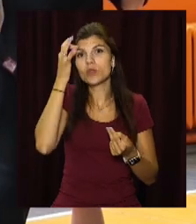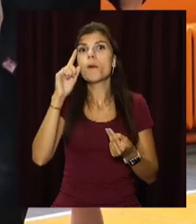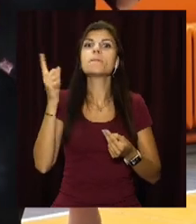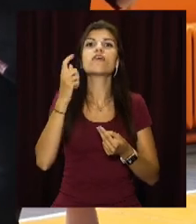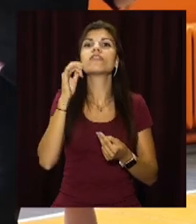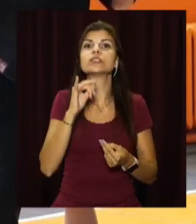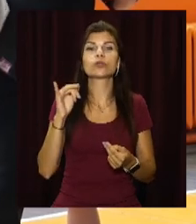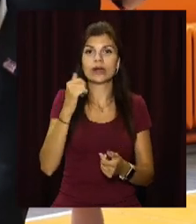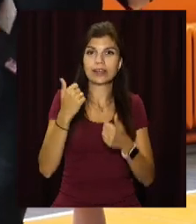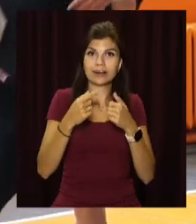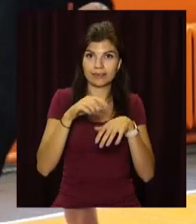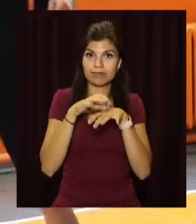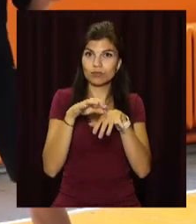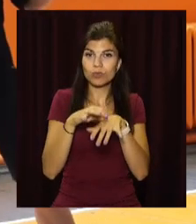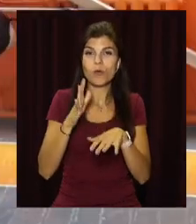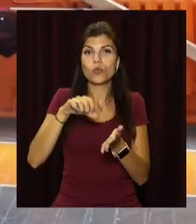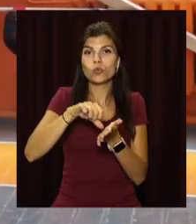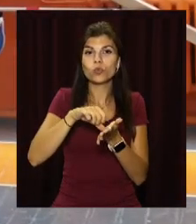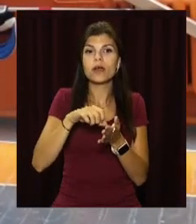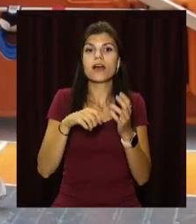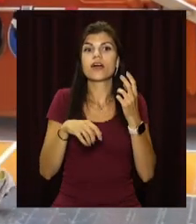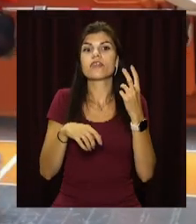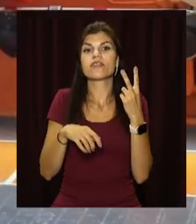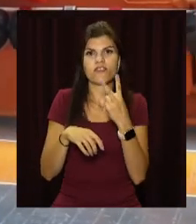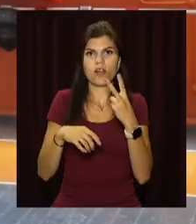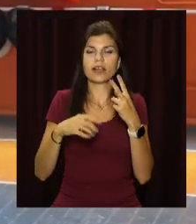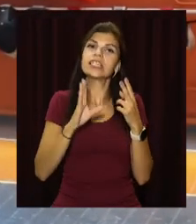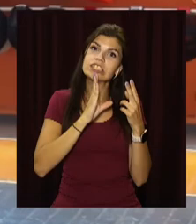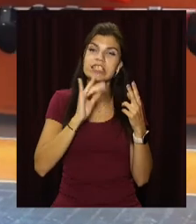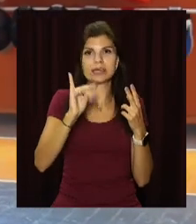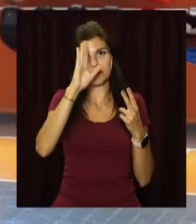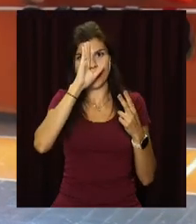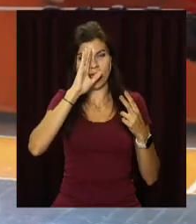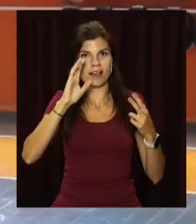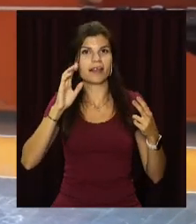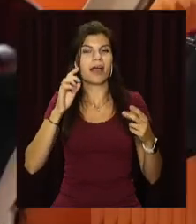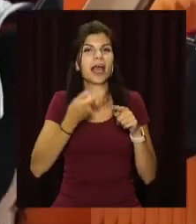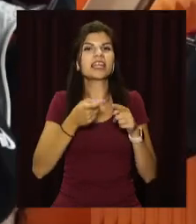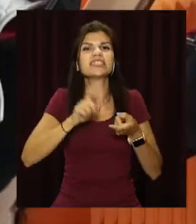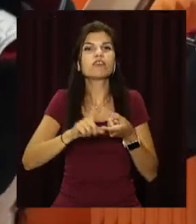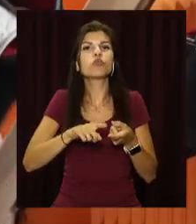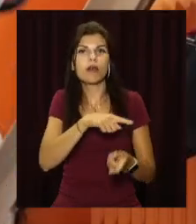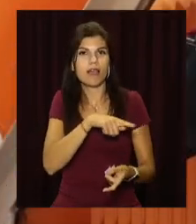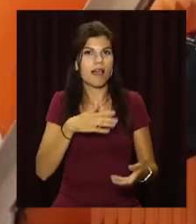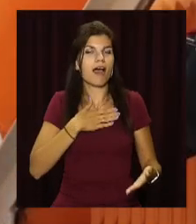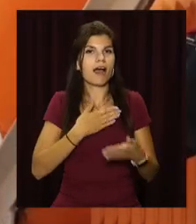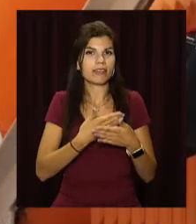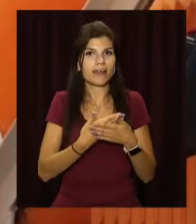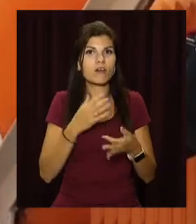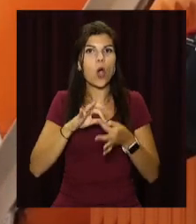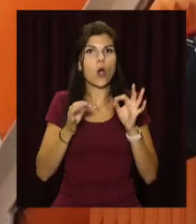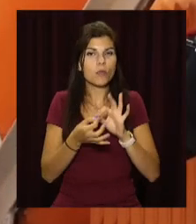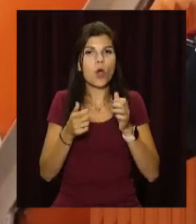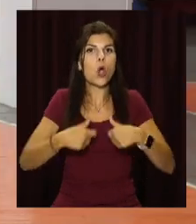історії проведення ігор країни-учасниці матимуть двох прапороносців – жінку та чоловіка. Це пов'язано з активною позицією Міжнародного